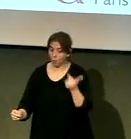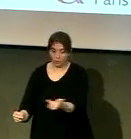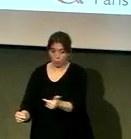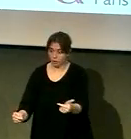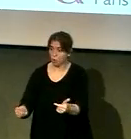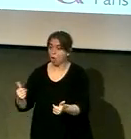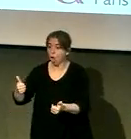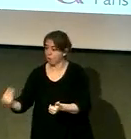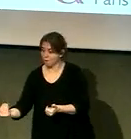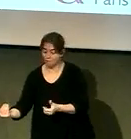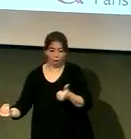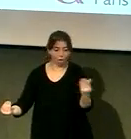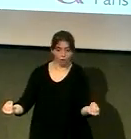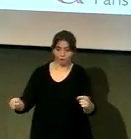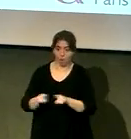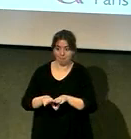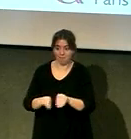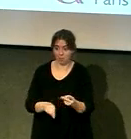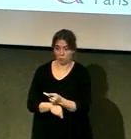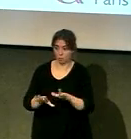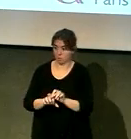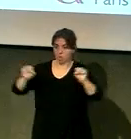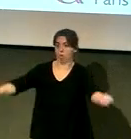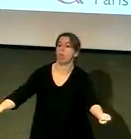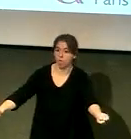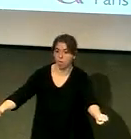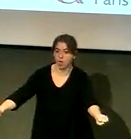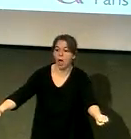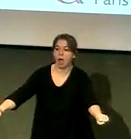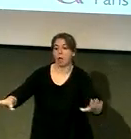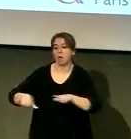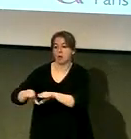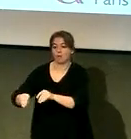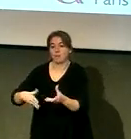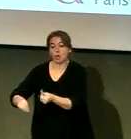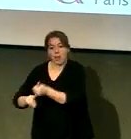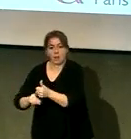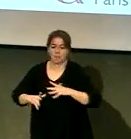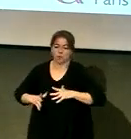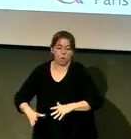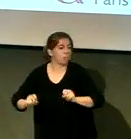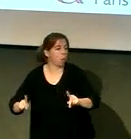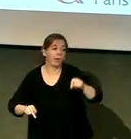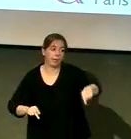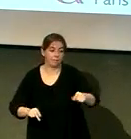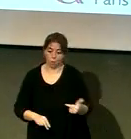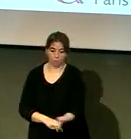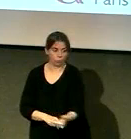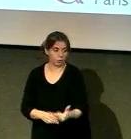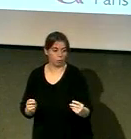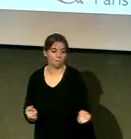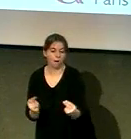que ça a été prévu, parce qu'elles sont dans le même quartier. Mais les enfants ne vivent pas comme des frères et